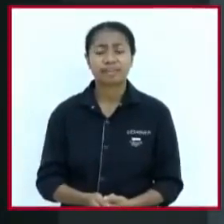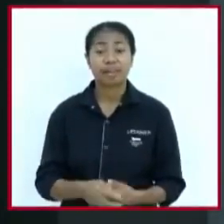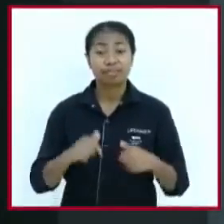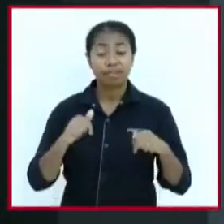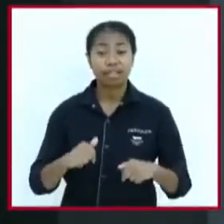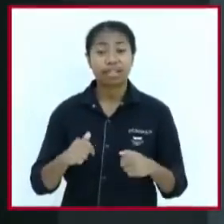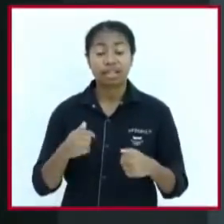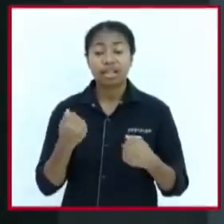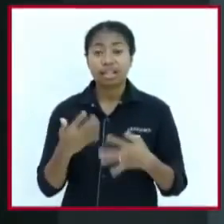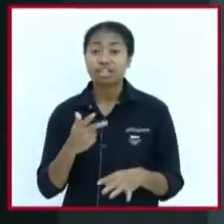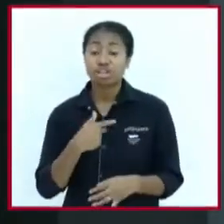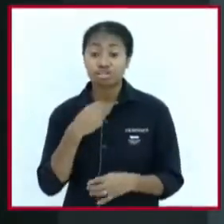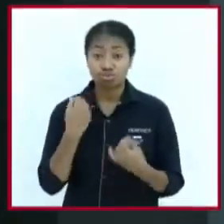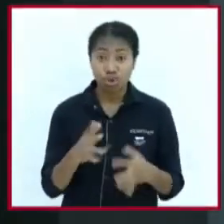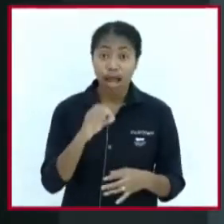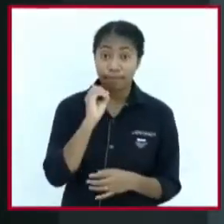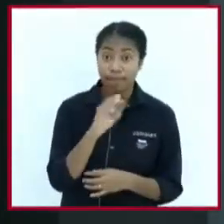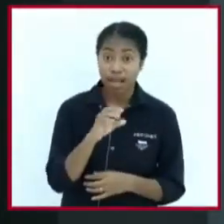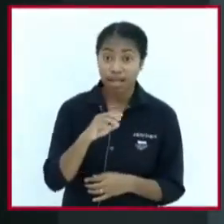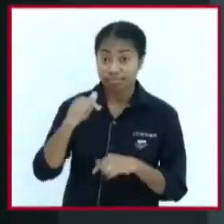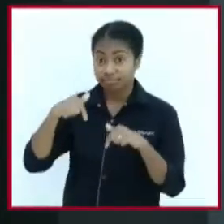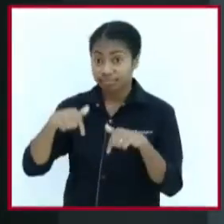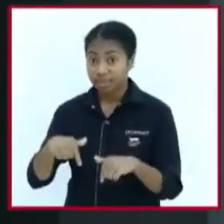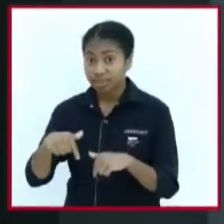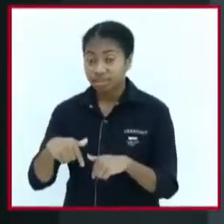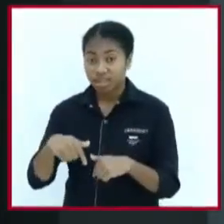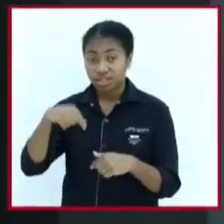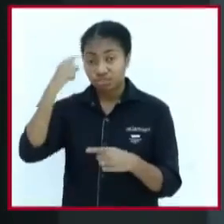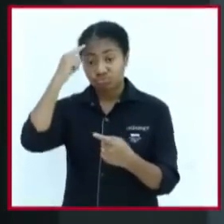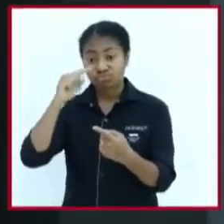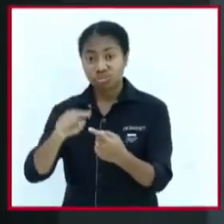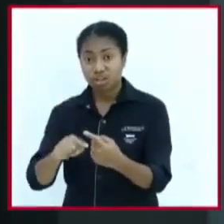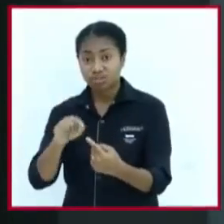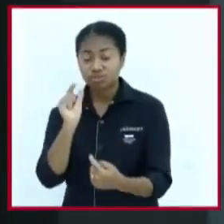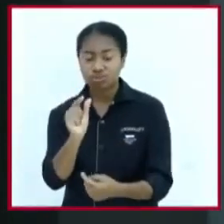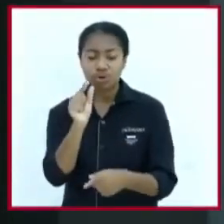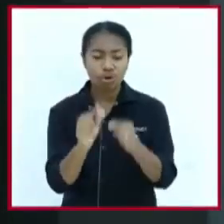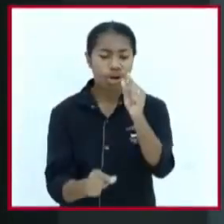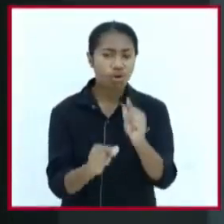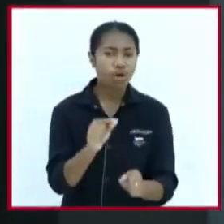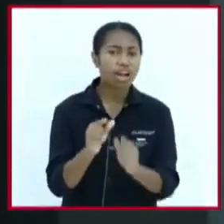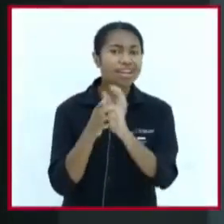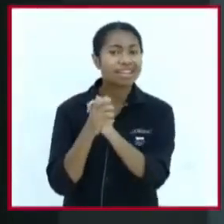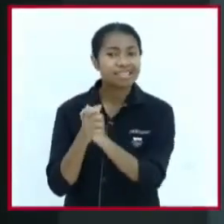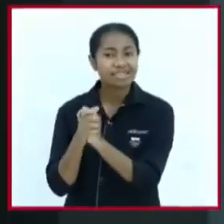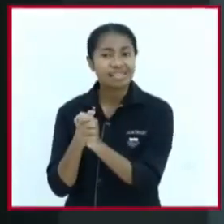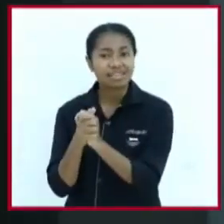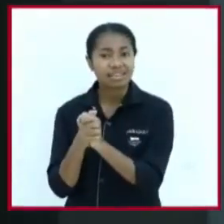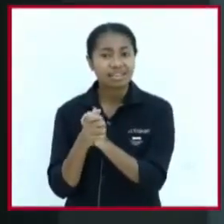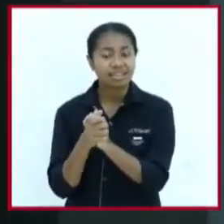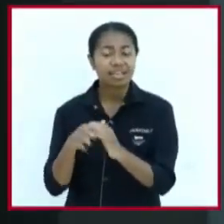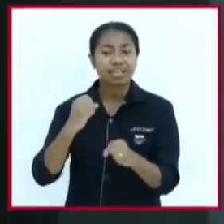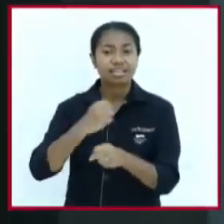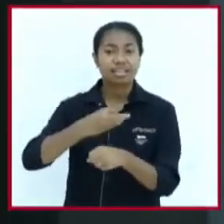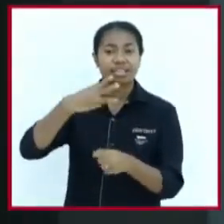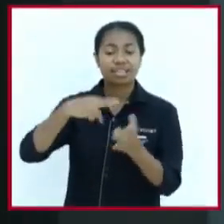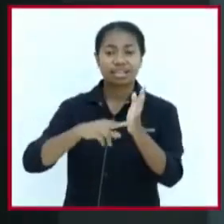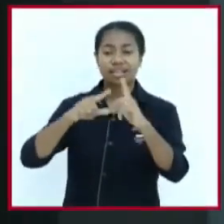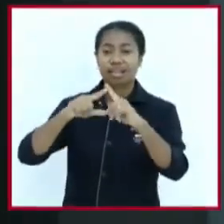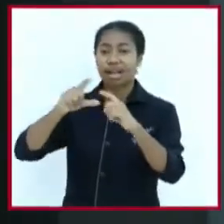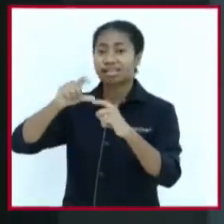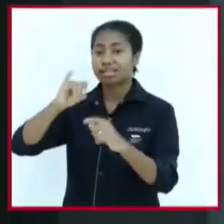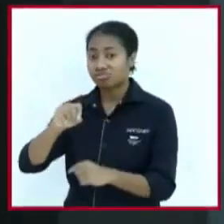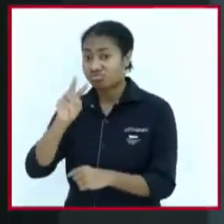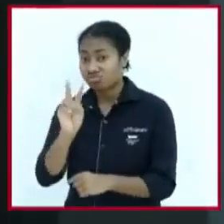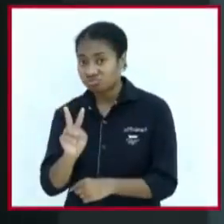tadi saya bilang bahwa ini ditujukan untuk orang-orang Kristen generasi kedua